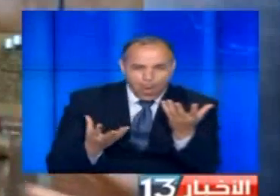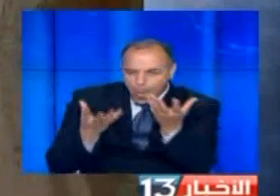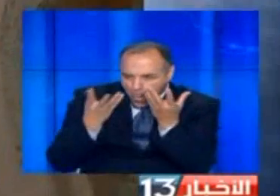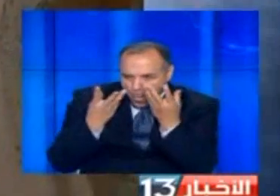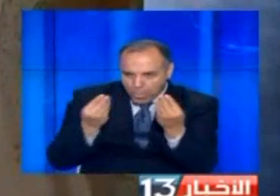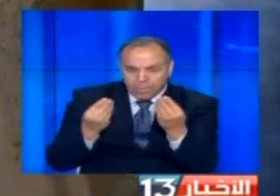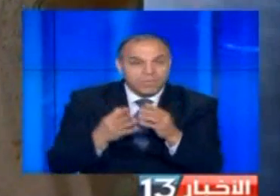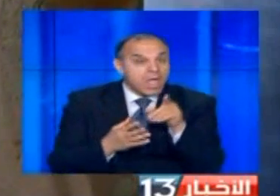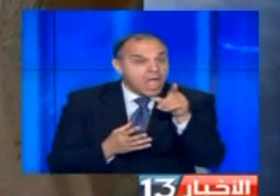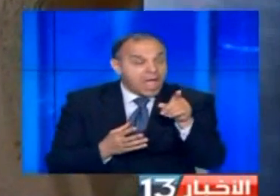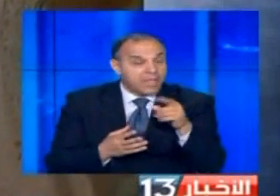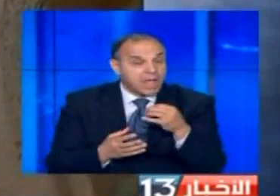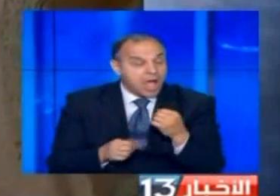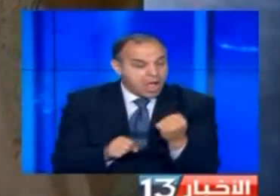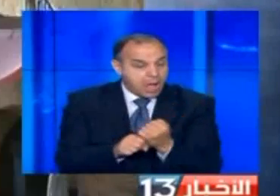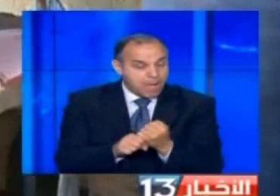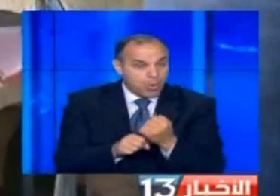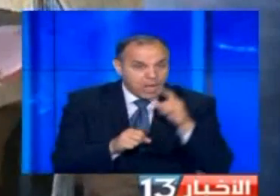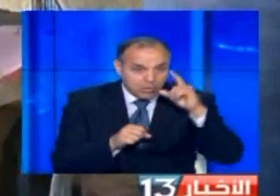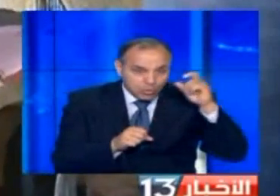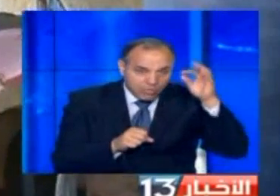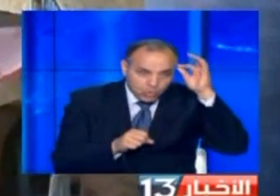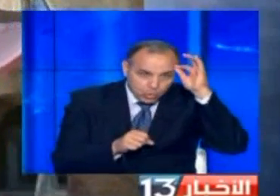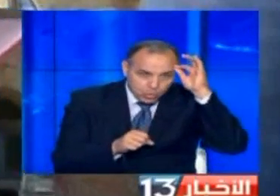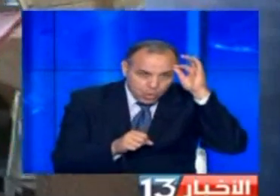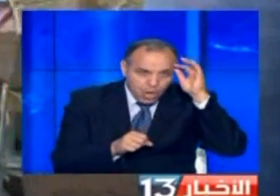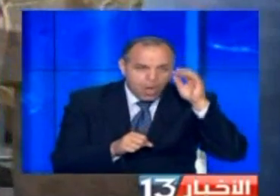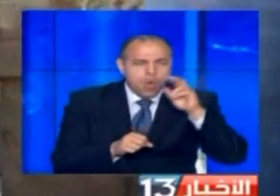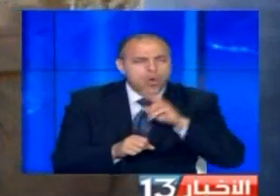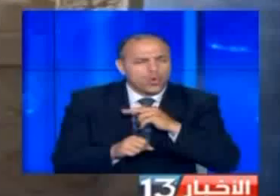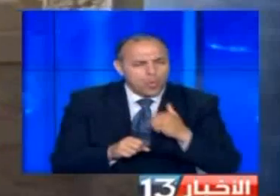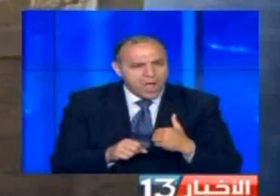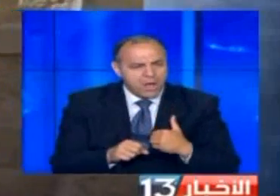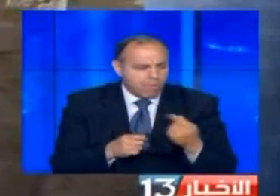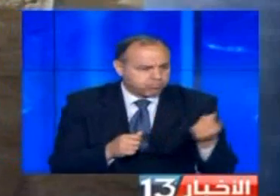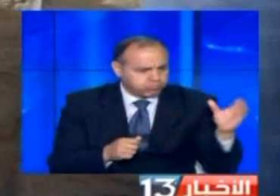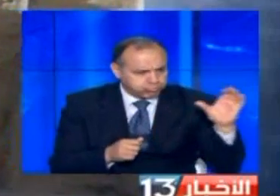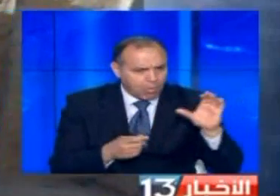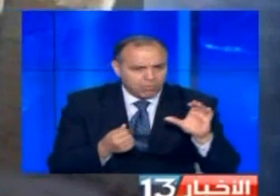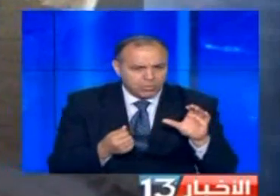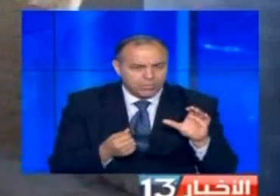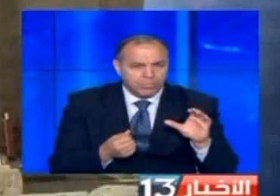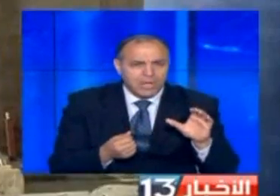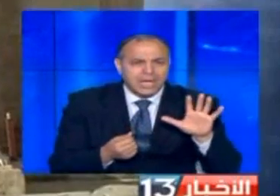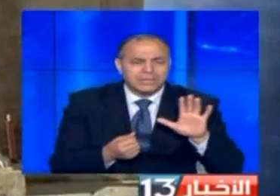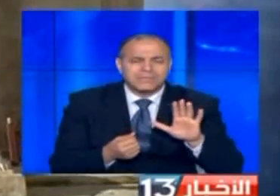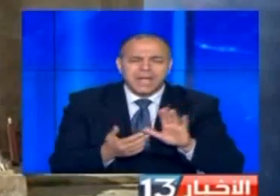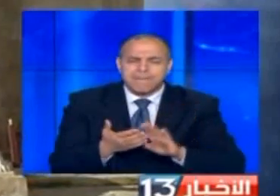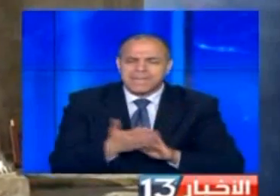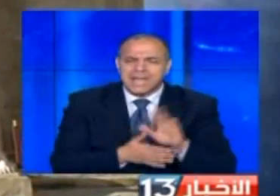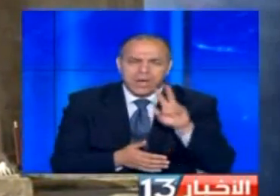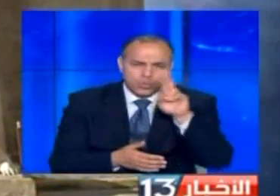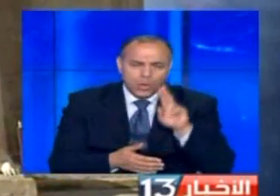جدا ويذكر ان هذا العمل قد صور في تونس وفي رومانيا وبلغت حجم اعتمادات الماليه 5 مليون دولار